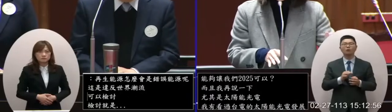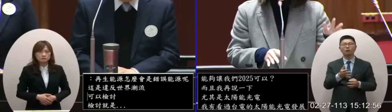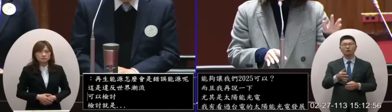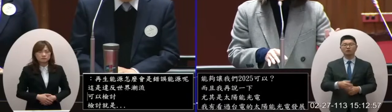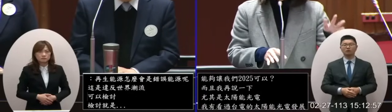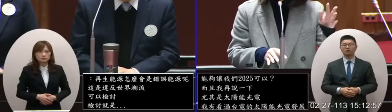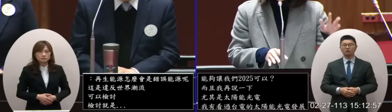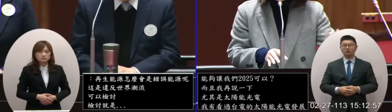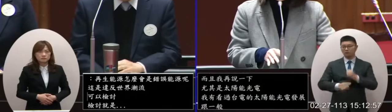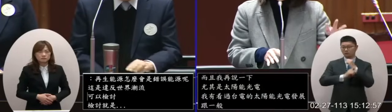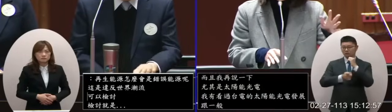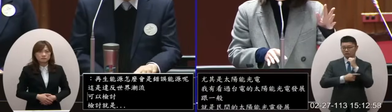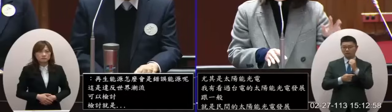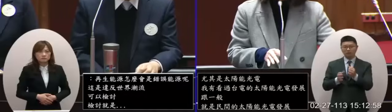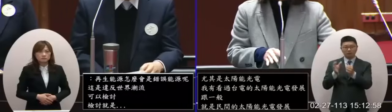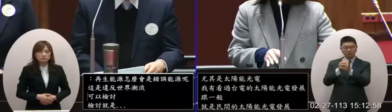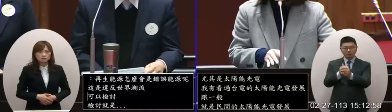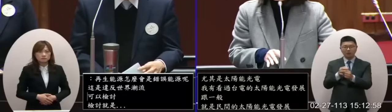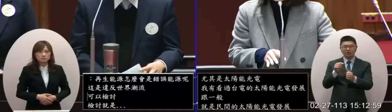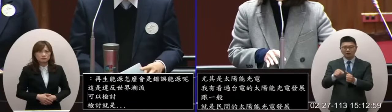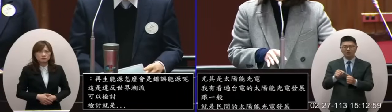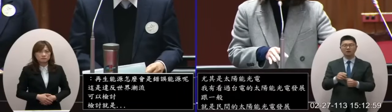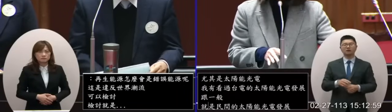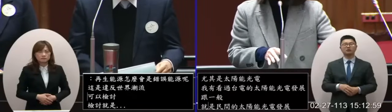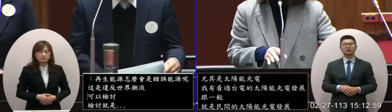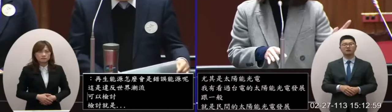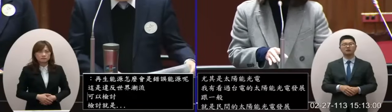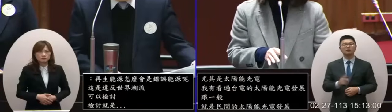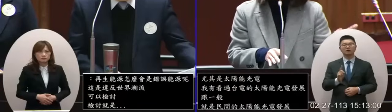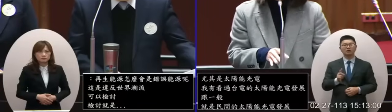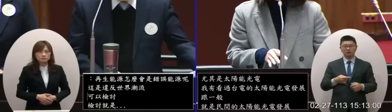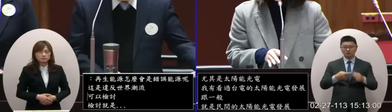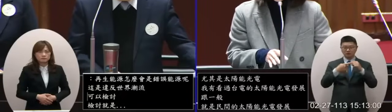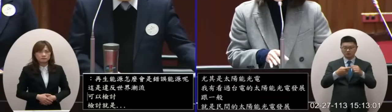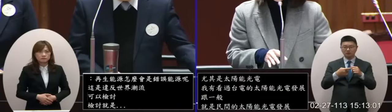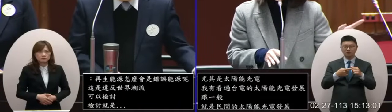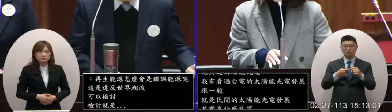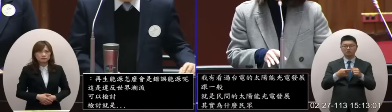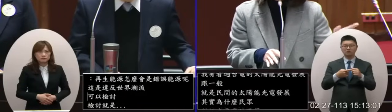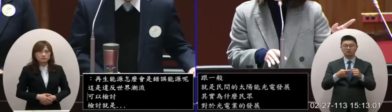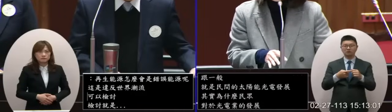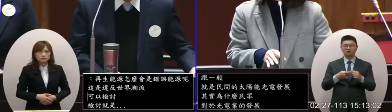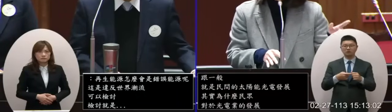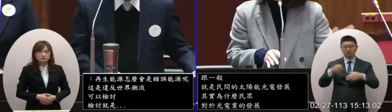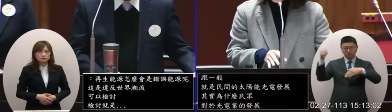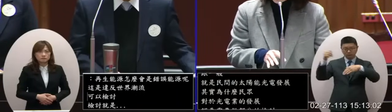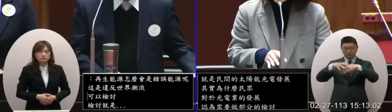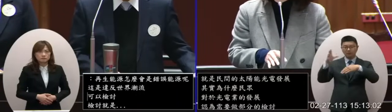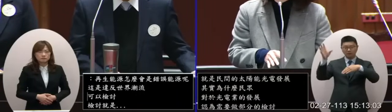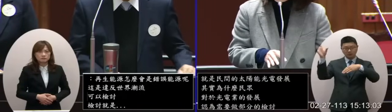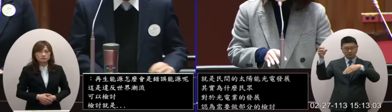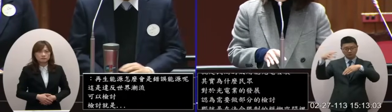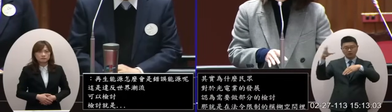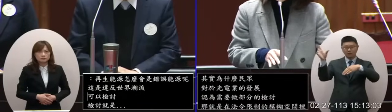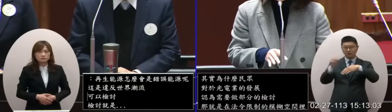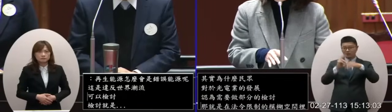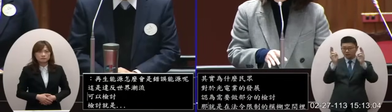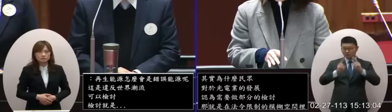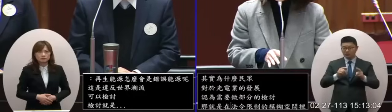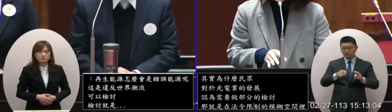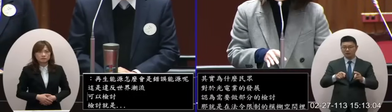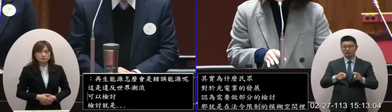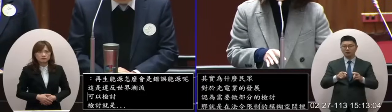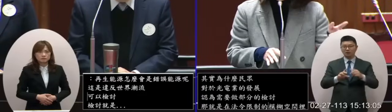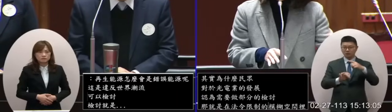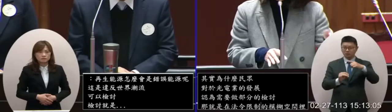法令限制的模糊的空间里面，第一个，我们有没有办法提高太阳能光电的效率吗？即便我们